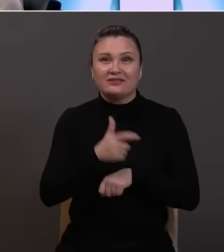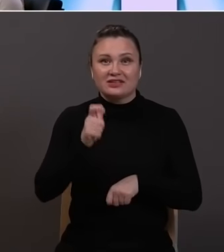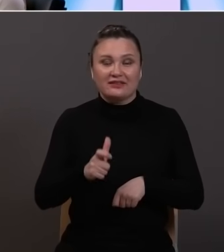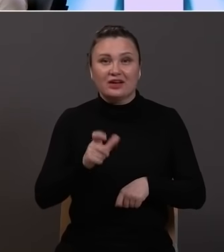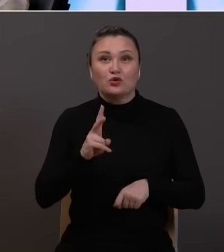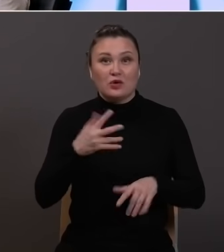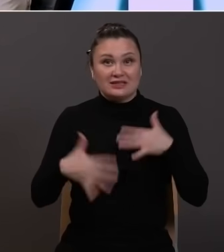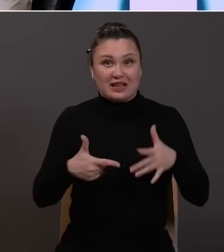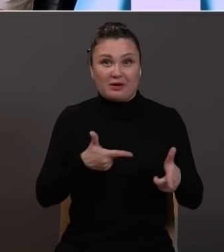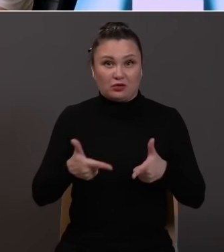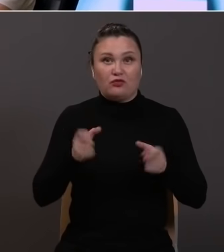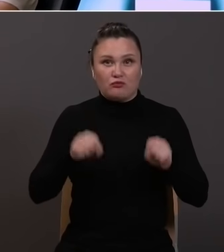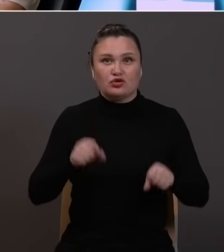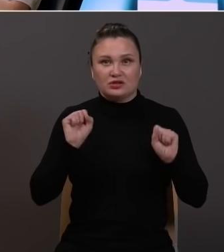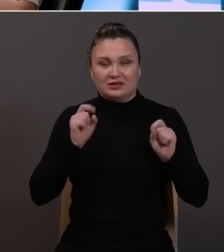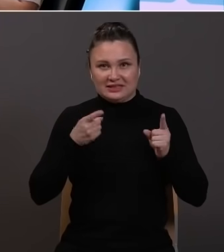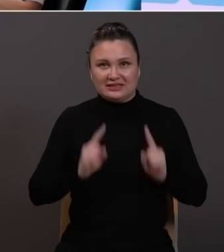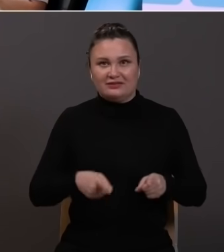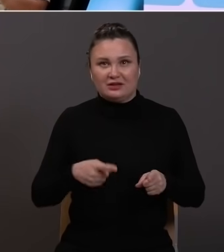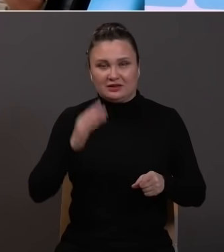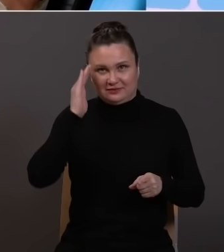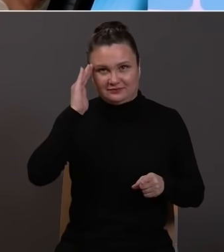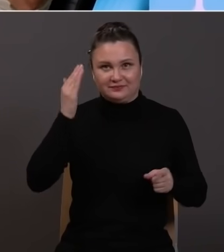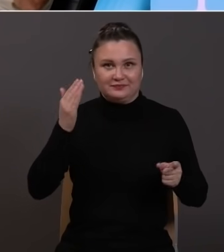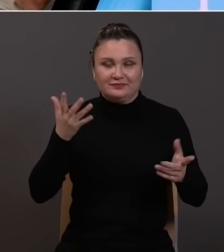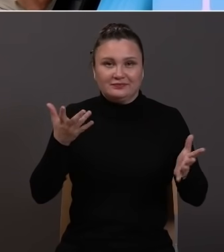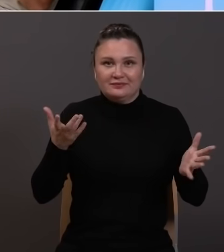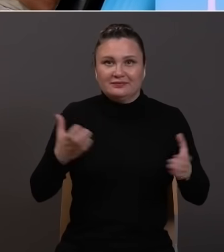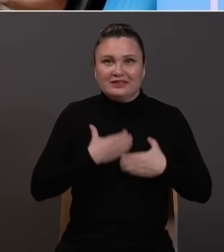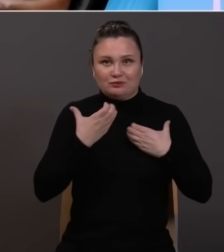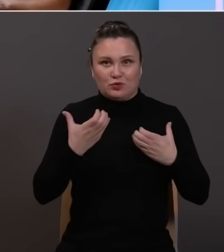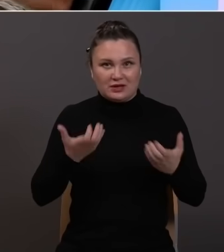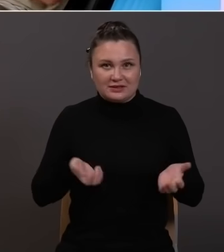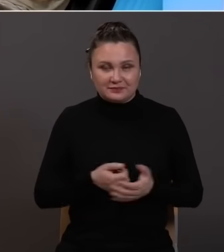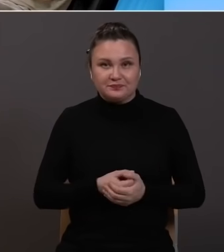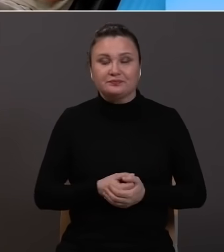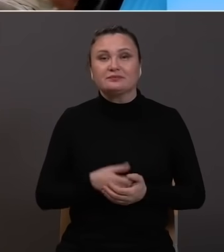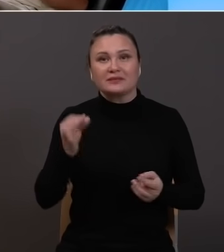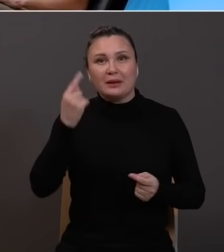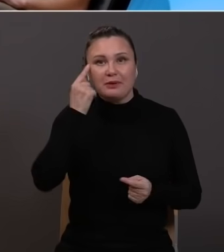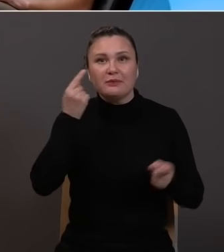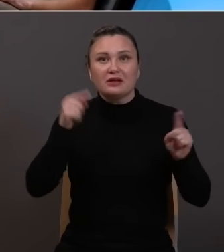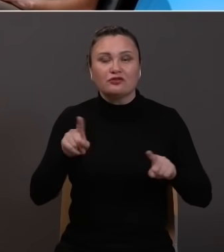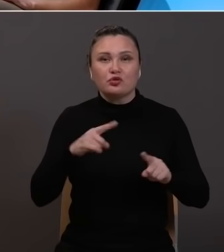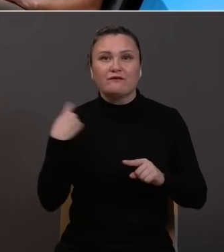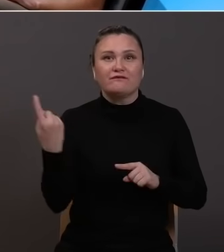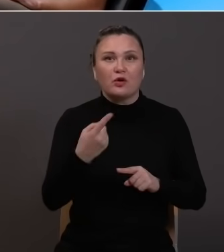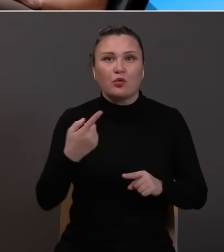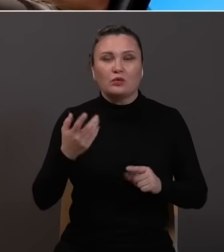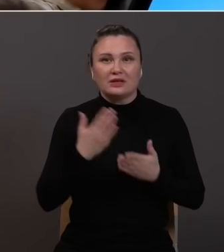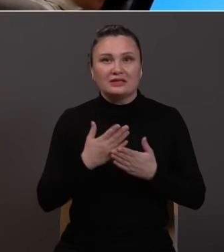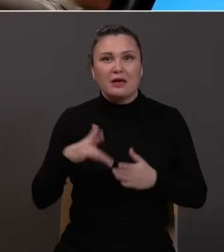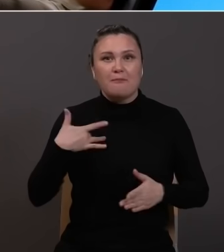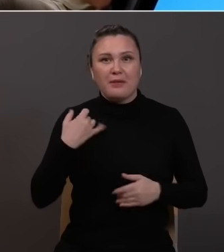слабо подготовленный, может действительно немножко уйти не туда, вот находясь там один на один. Вот, плюс осознание того, что вокруг белые медведи,